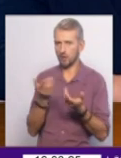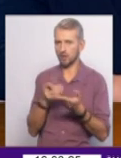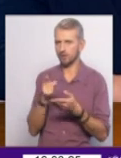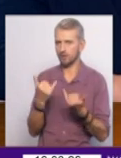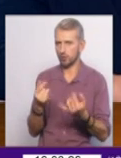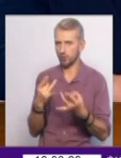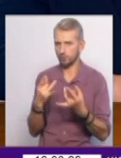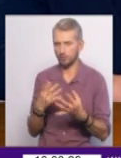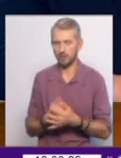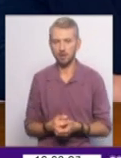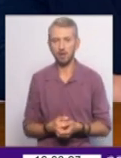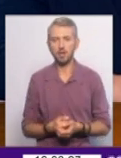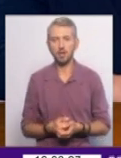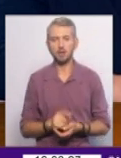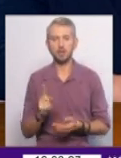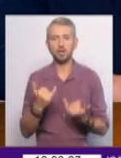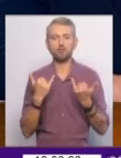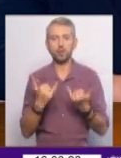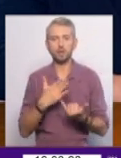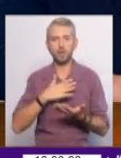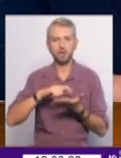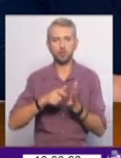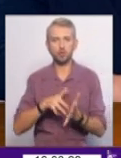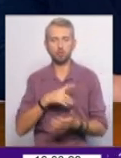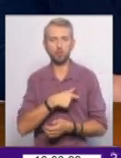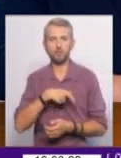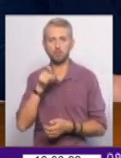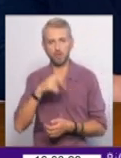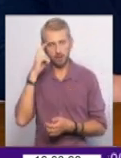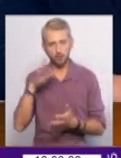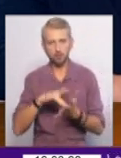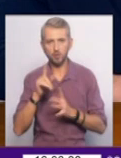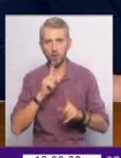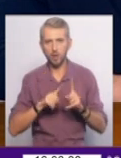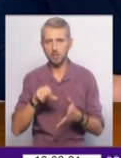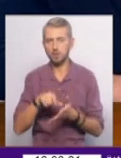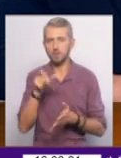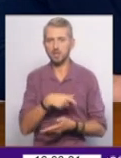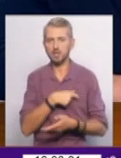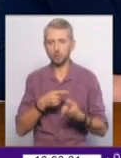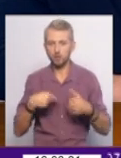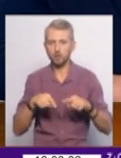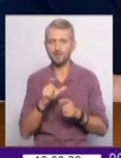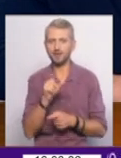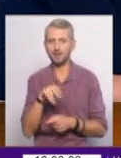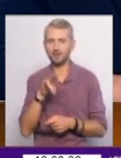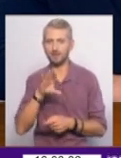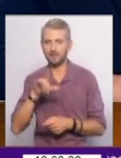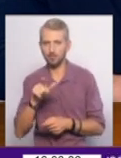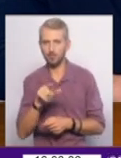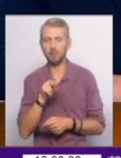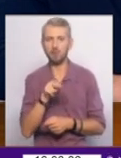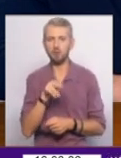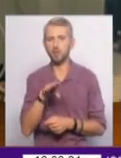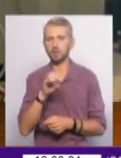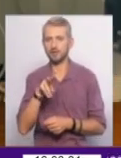розповіли. Я нагадаю, що сьогодні в нашій студії був депутат Київської міської ради, представник депутатської фракції «Єдність» пан Павло Тесленко. Вам